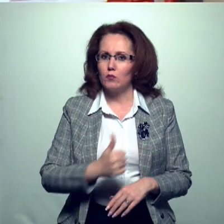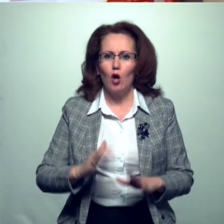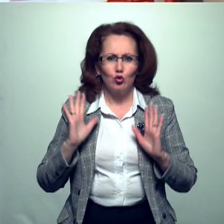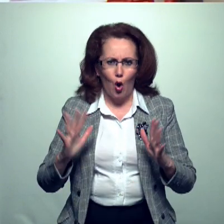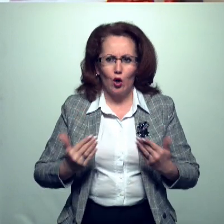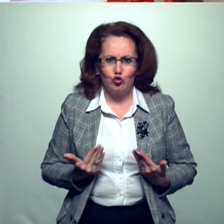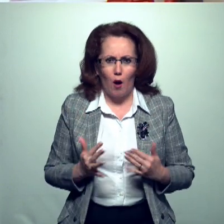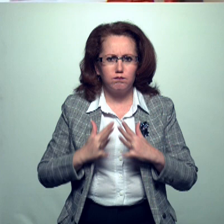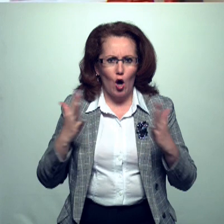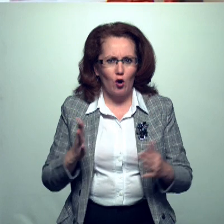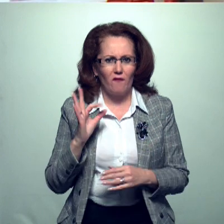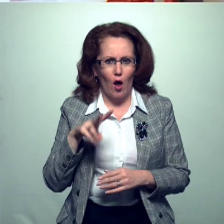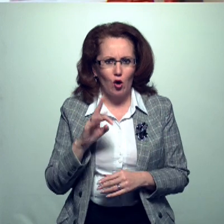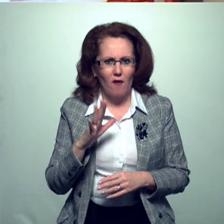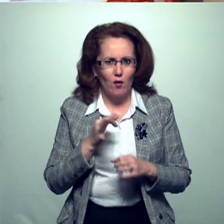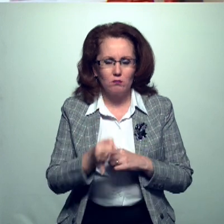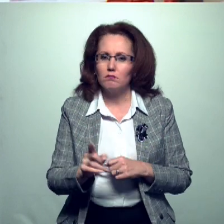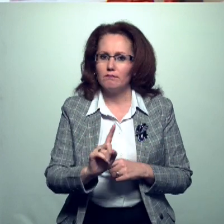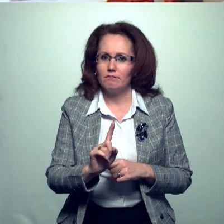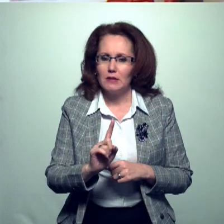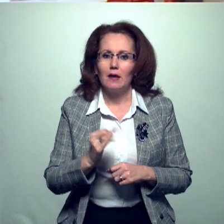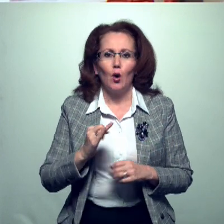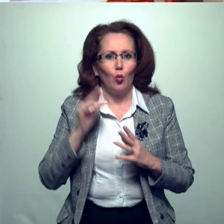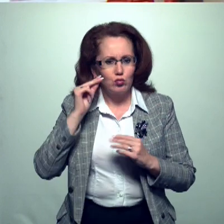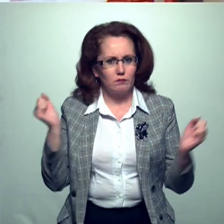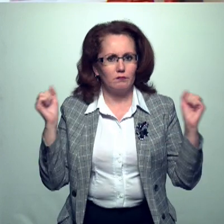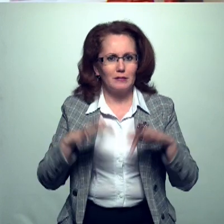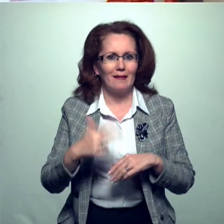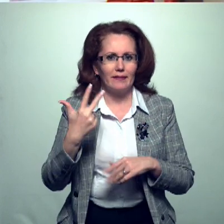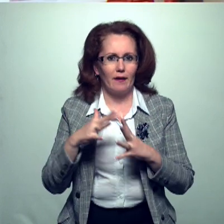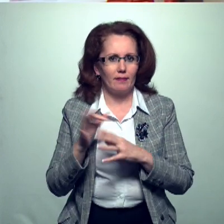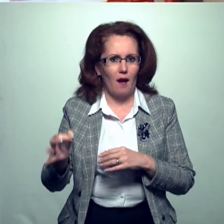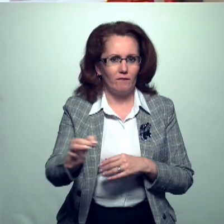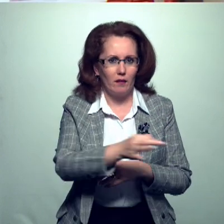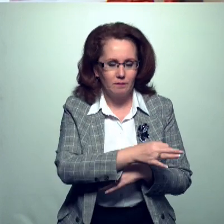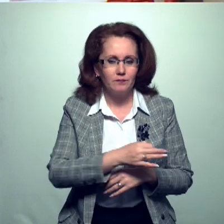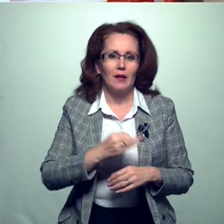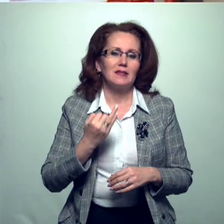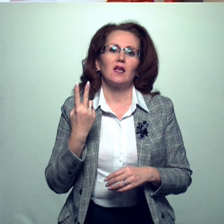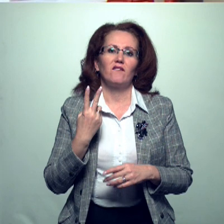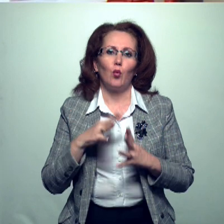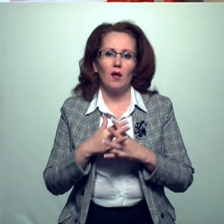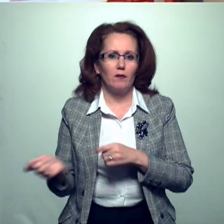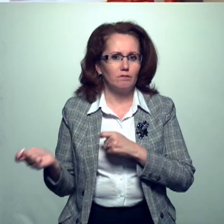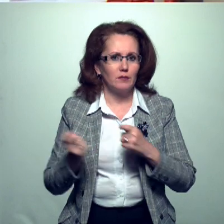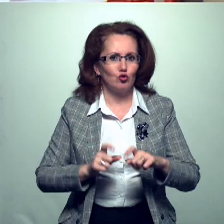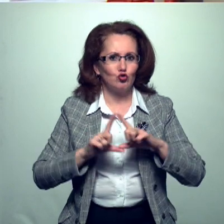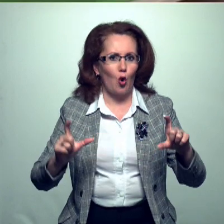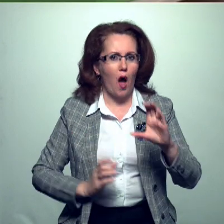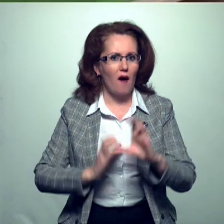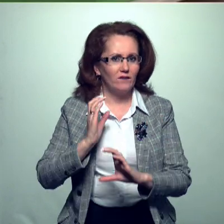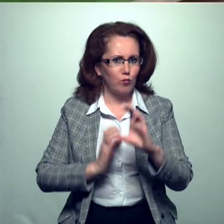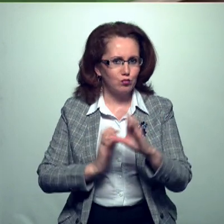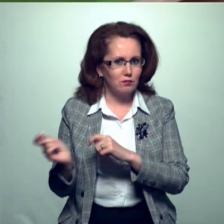Нет, обучаются учащиеся из 3 деревень. Из 2 деревень осуществляется подвоз на школьном